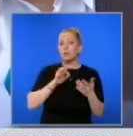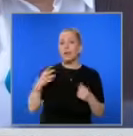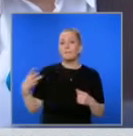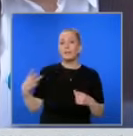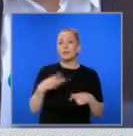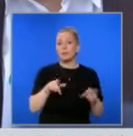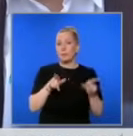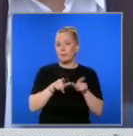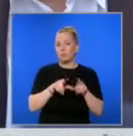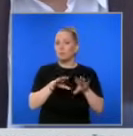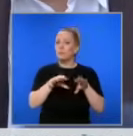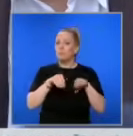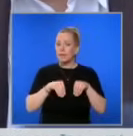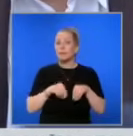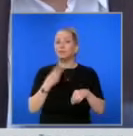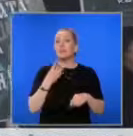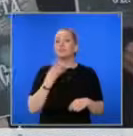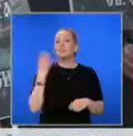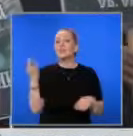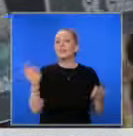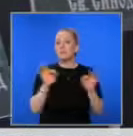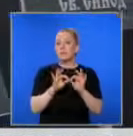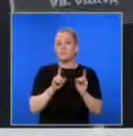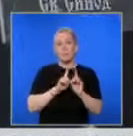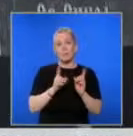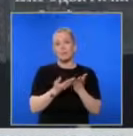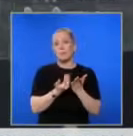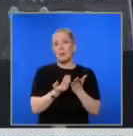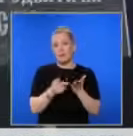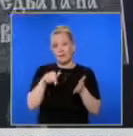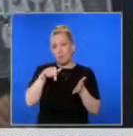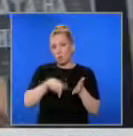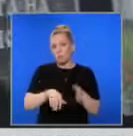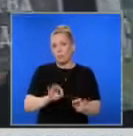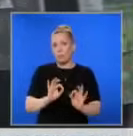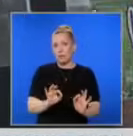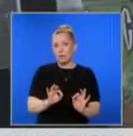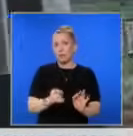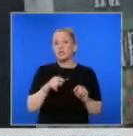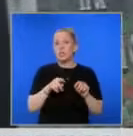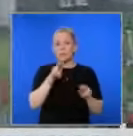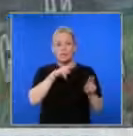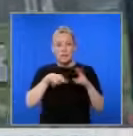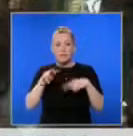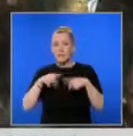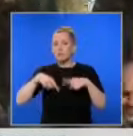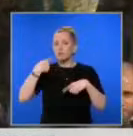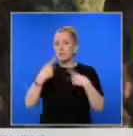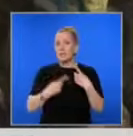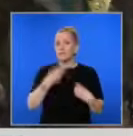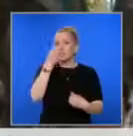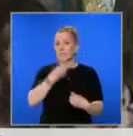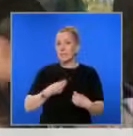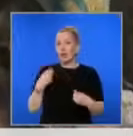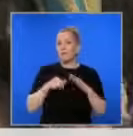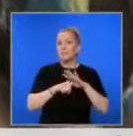на заседанието на Светия синод на 24 февруари, е неприложима към този момент. Тя ще бъде разгледана от следващия църковен събор.